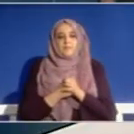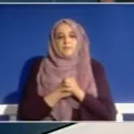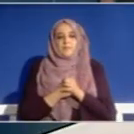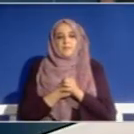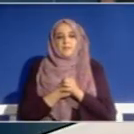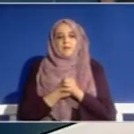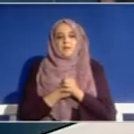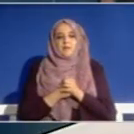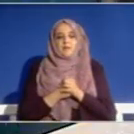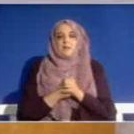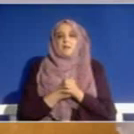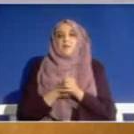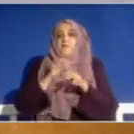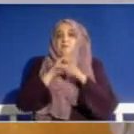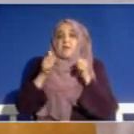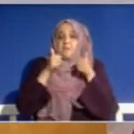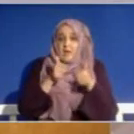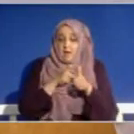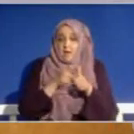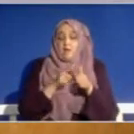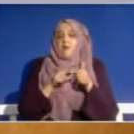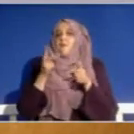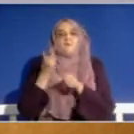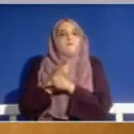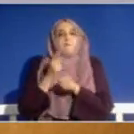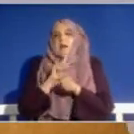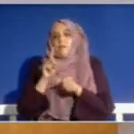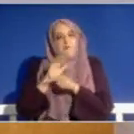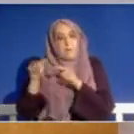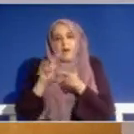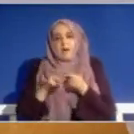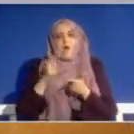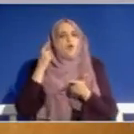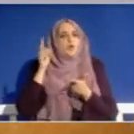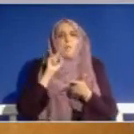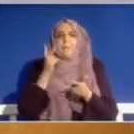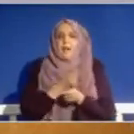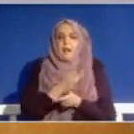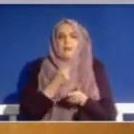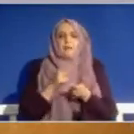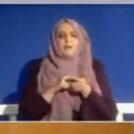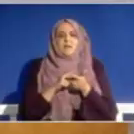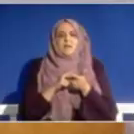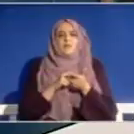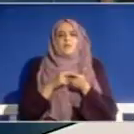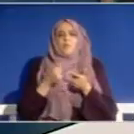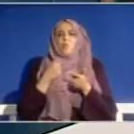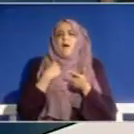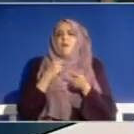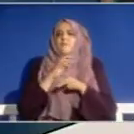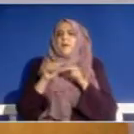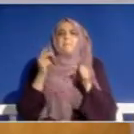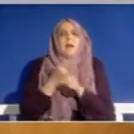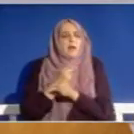إذا بذل الندى كف الأذى، معناها ما نعملش فيه الشر، ما يسمعش مني كلمة دنيا، ما يلقاش مني معاملة مش